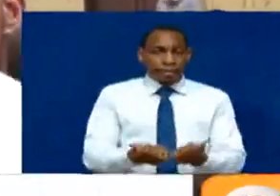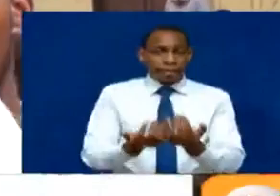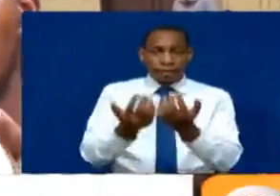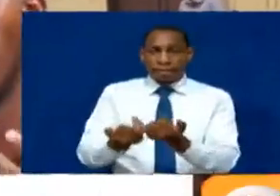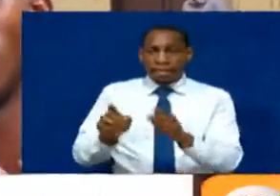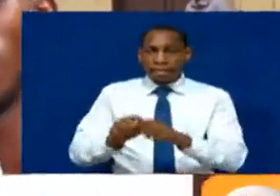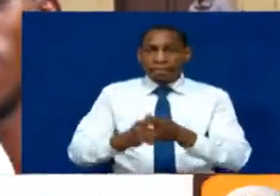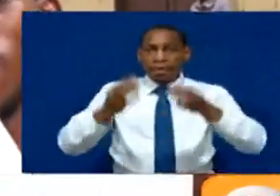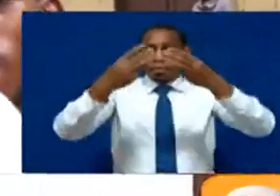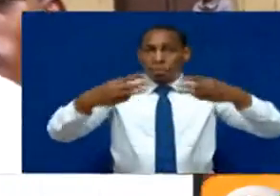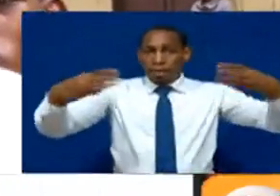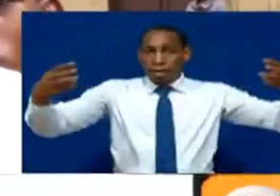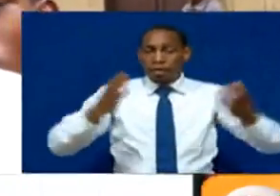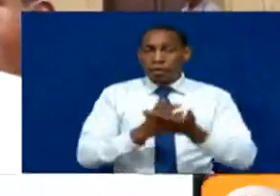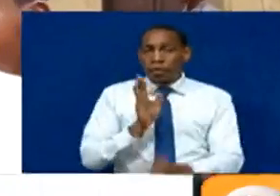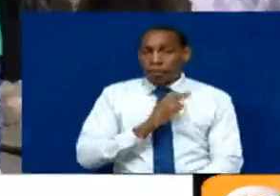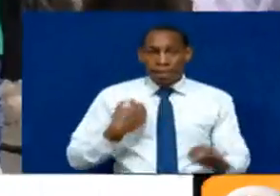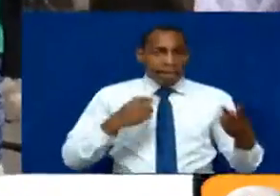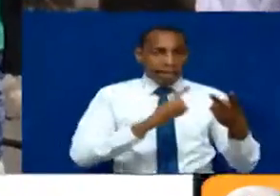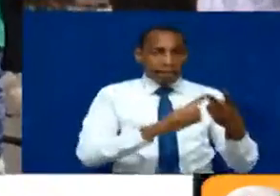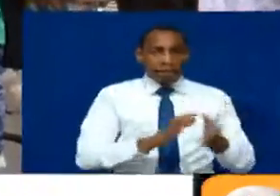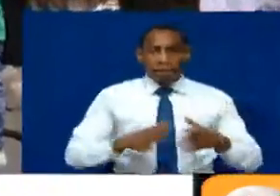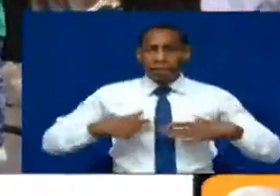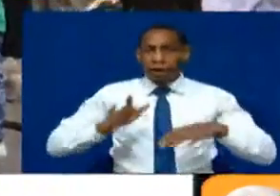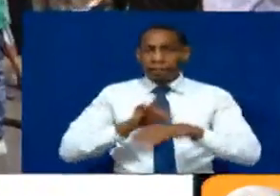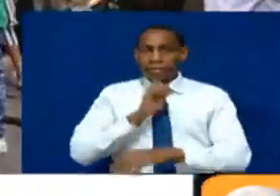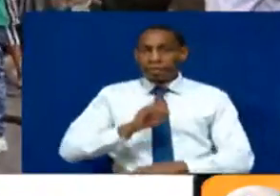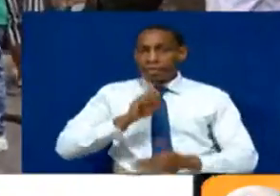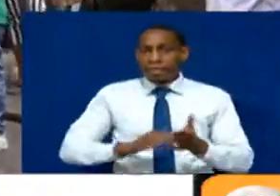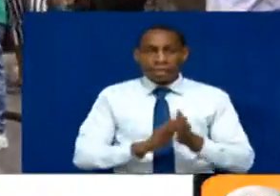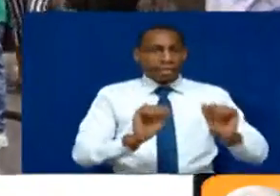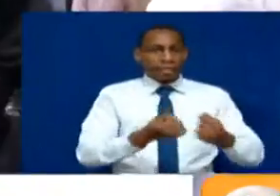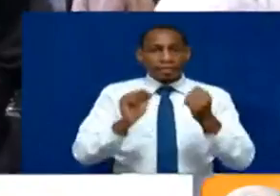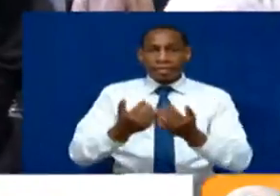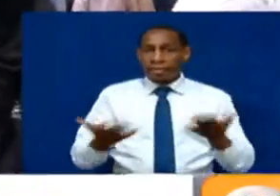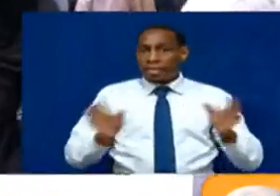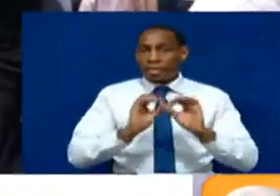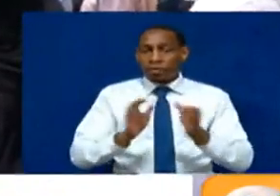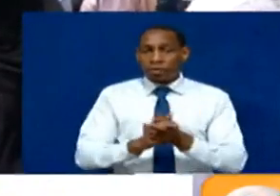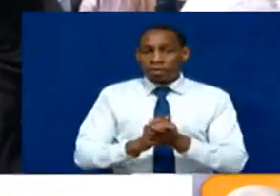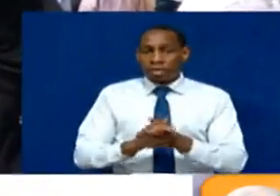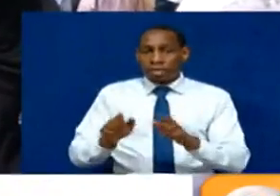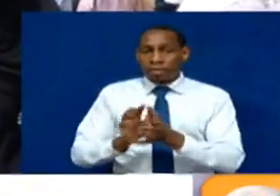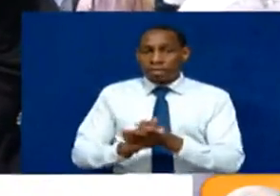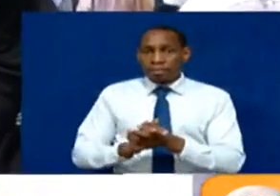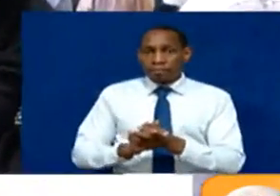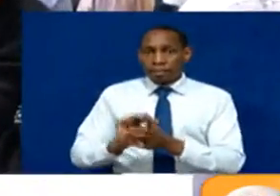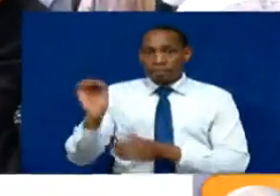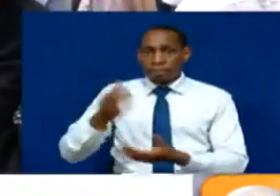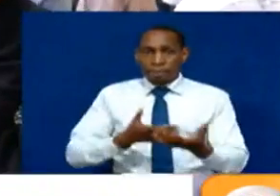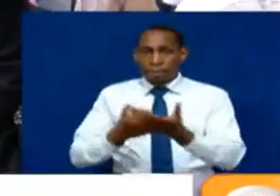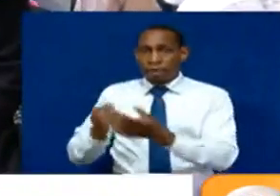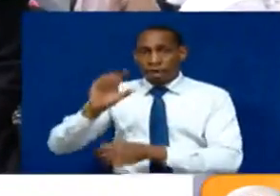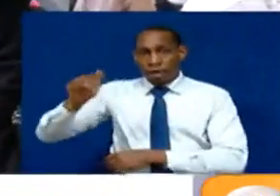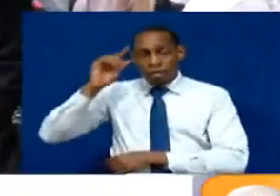na bado lines na hang, kwa hivyo ni hatari. Ya pili, waathiriwa wanasema hawakuokoa chochote. Wazimamoto wa kaunti ya Mombasa